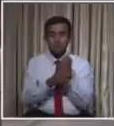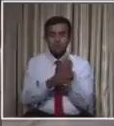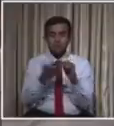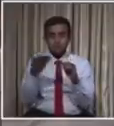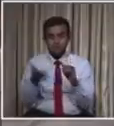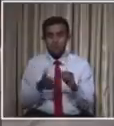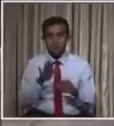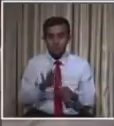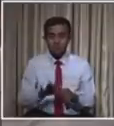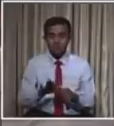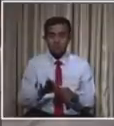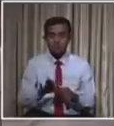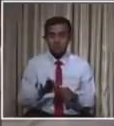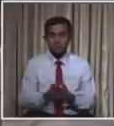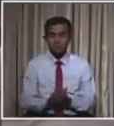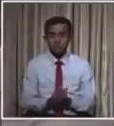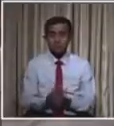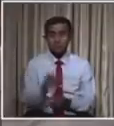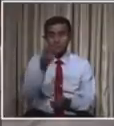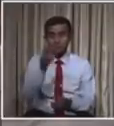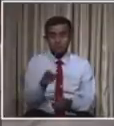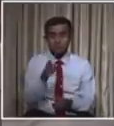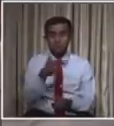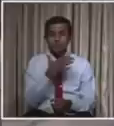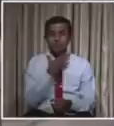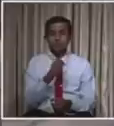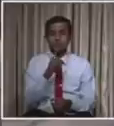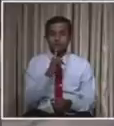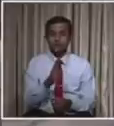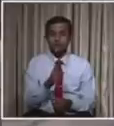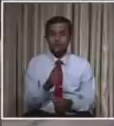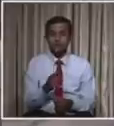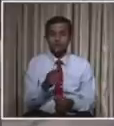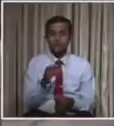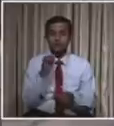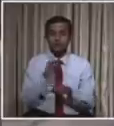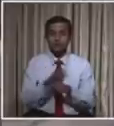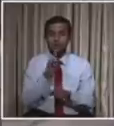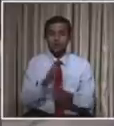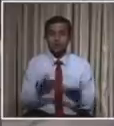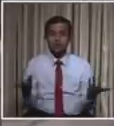වෙලා වුණත් ඔහුට ඒ බොරුව කියාගෙන සමාජ කරන්න බැරි වෙලා තියෙනවා